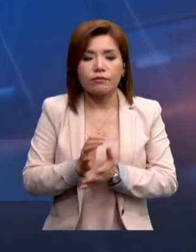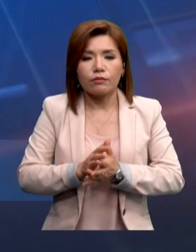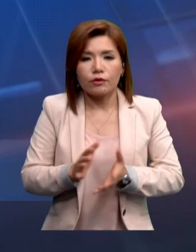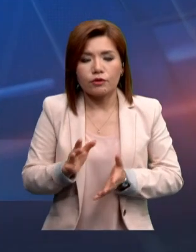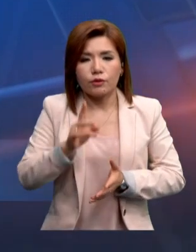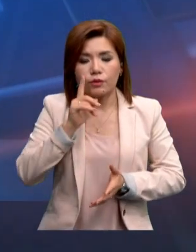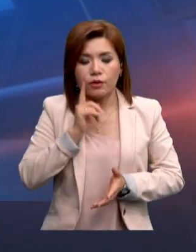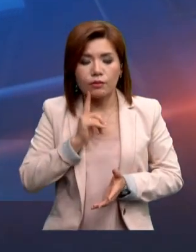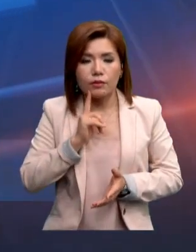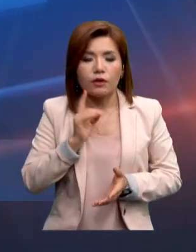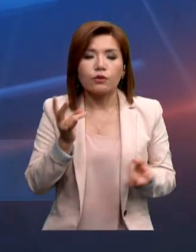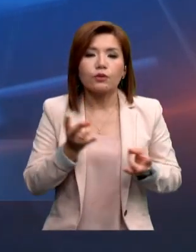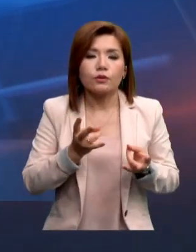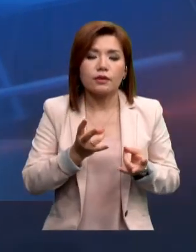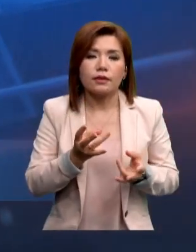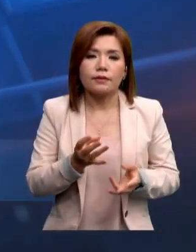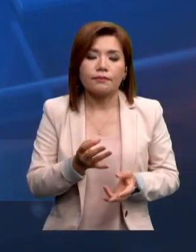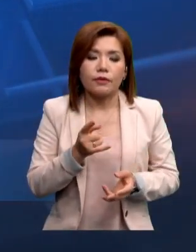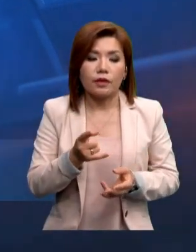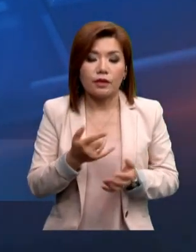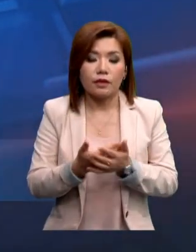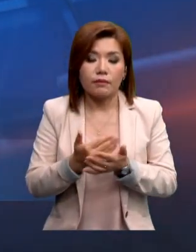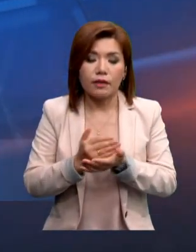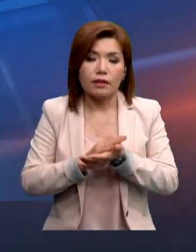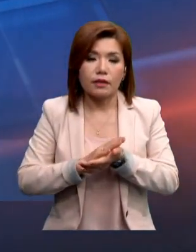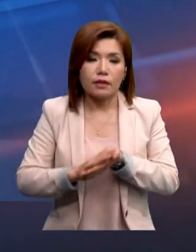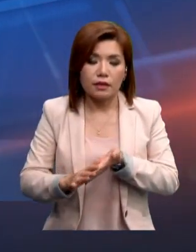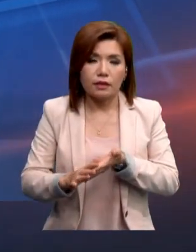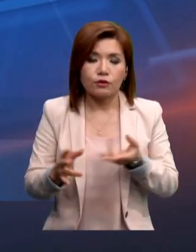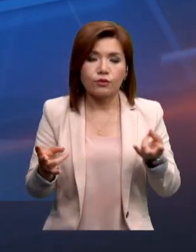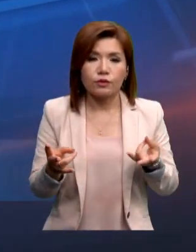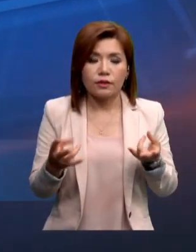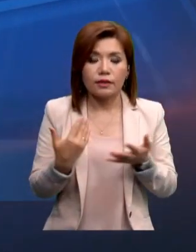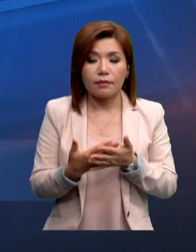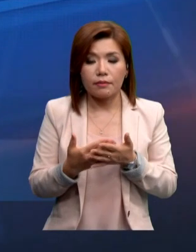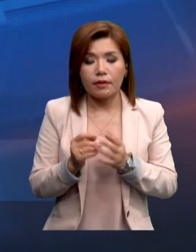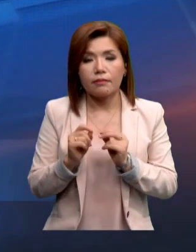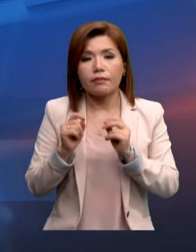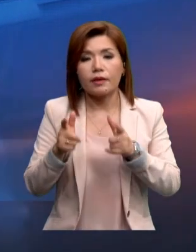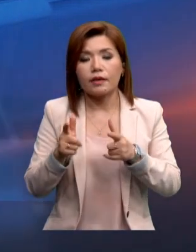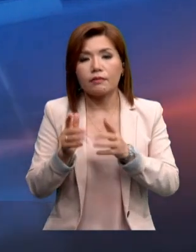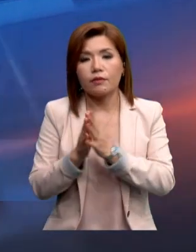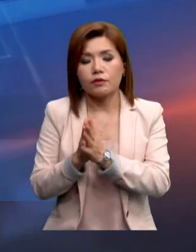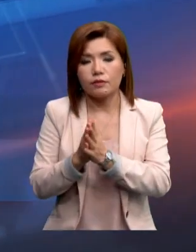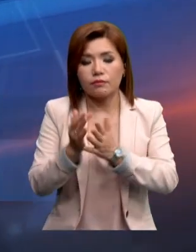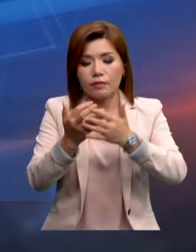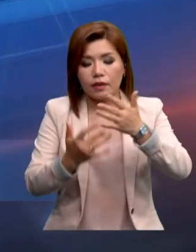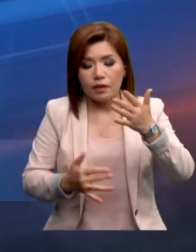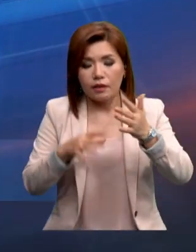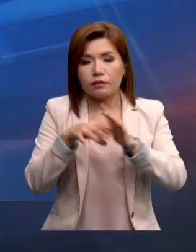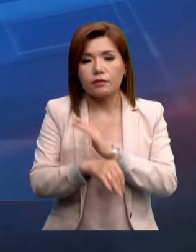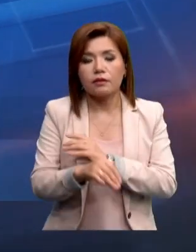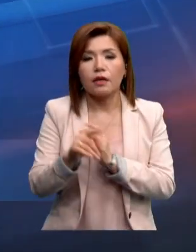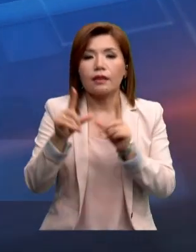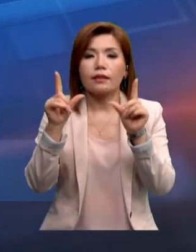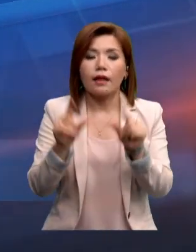сделать инвестиционно привлекательным. Вот, вывести его из тени. Что для этого нужно сделать? Мы предлагаем ряд мер. Одно из них – это